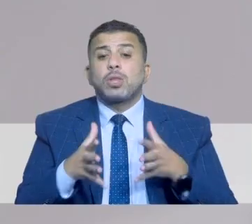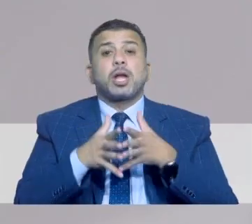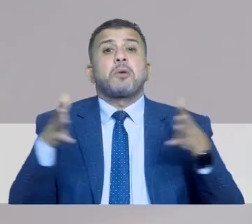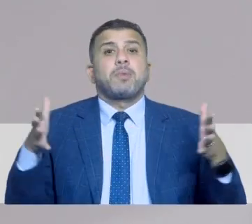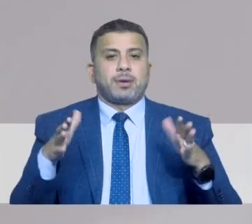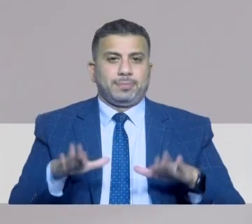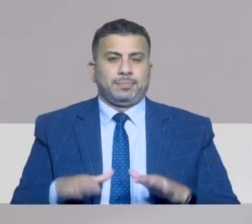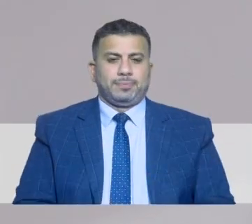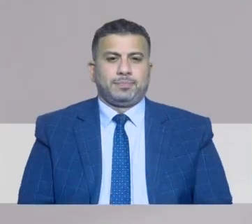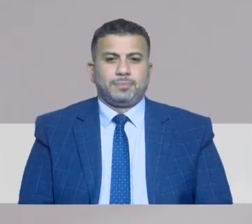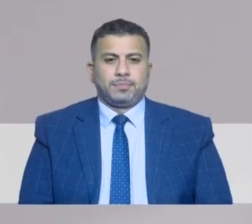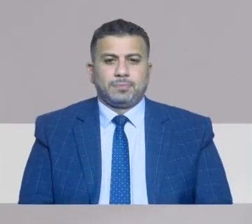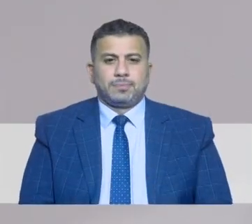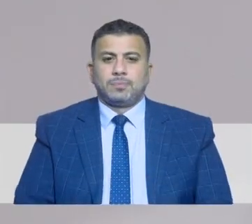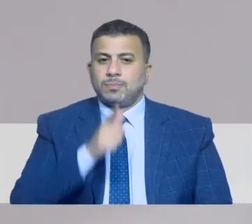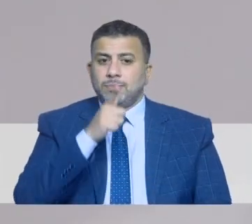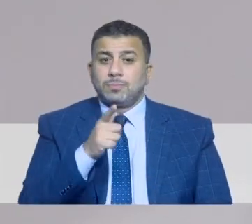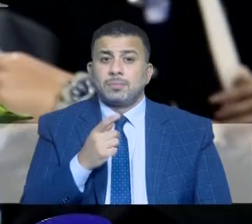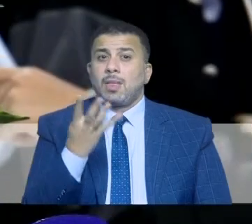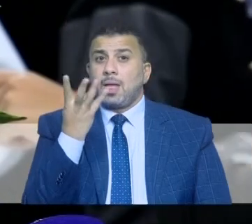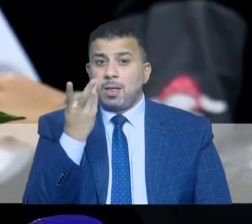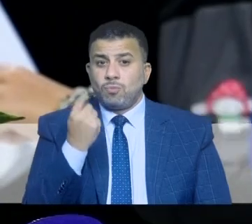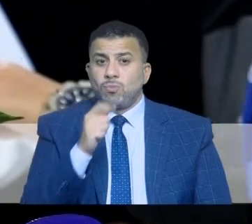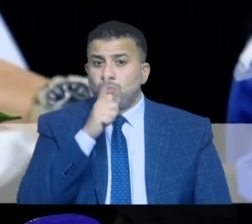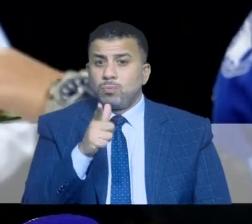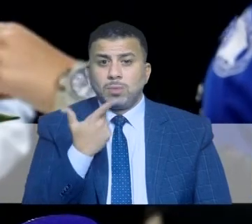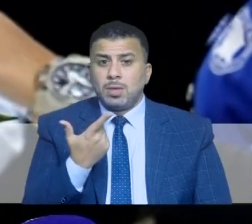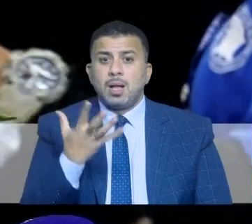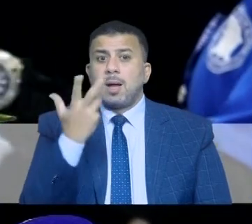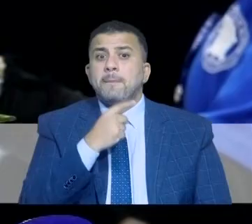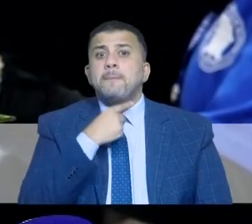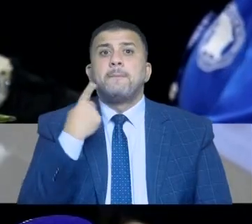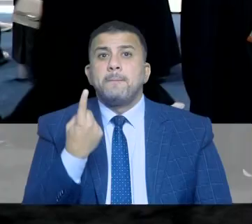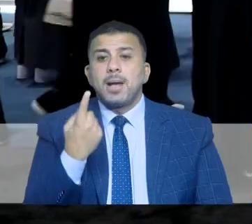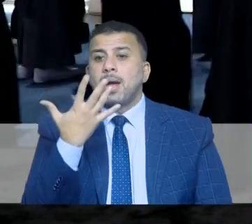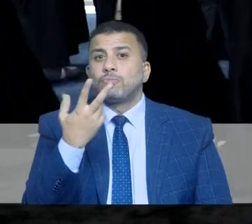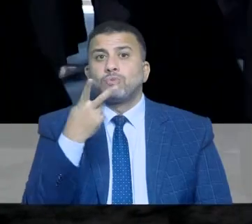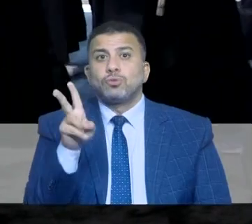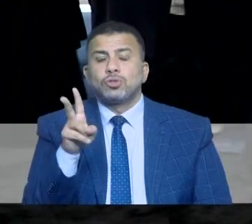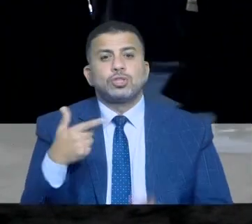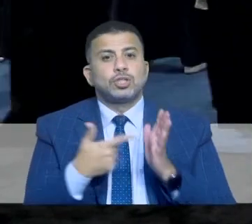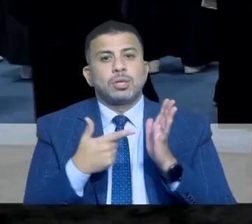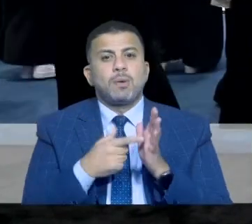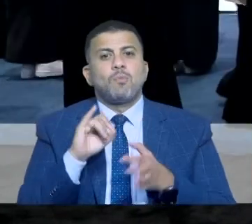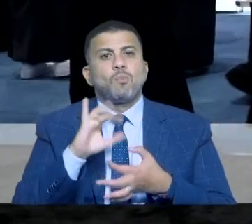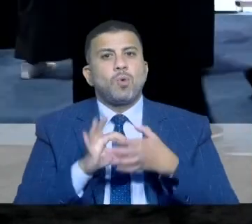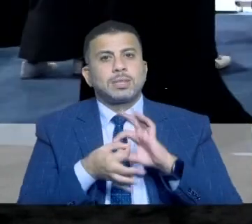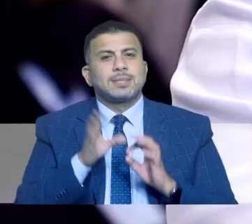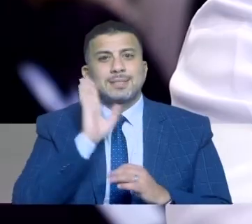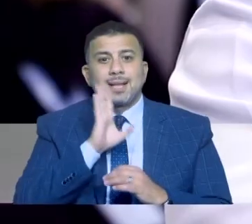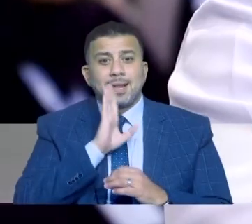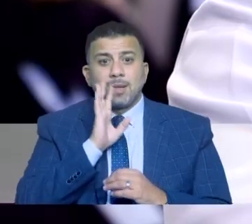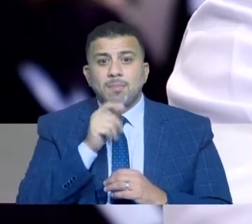هنا. على مدار 4 أيام تشارك أكثر من 125 جامعة ومؤسسة